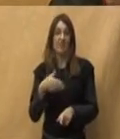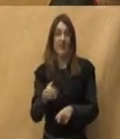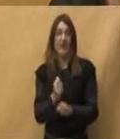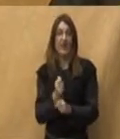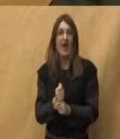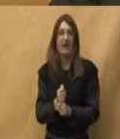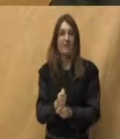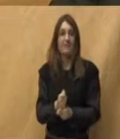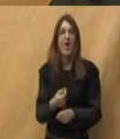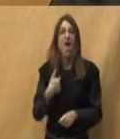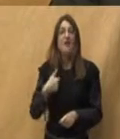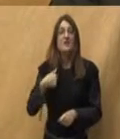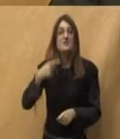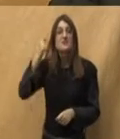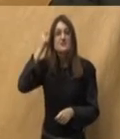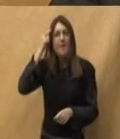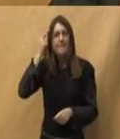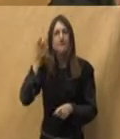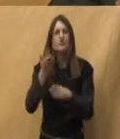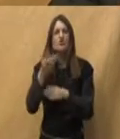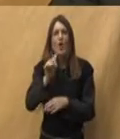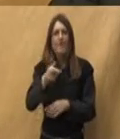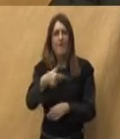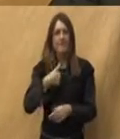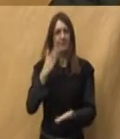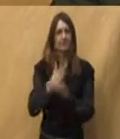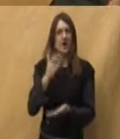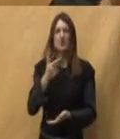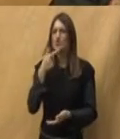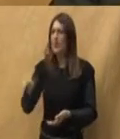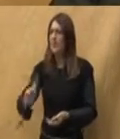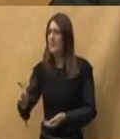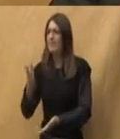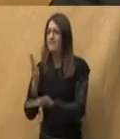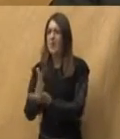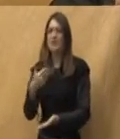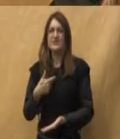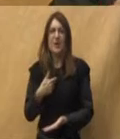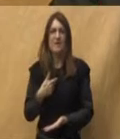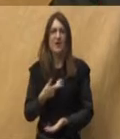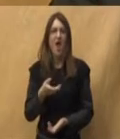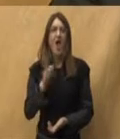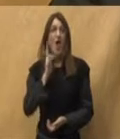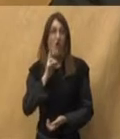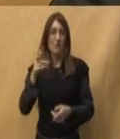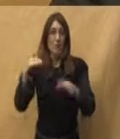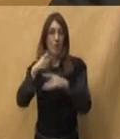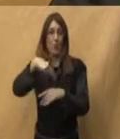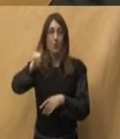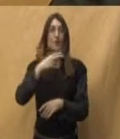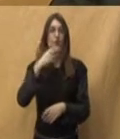Međutim, ja znam točno odrediti šta je za mene, a šta nije za mene. Vjerojatno većina običnih ljudi koji nas gledaju